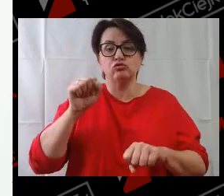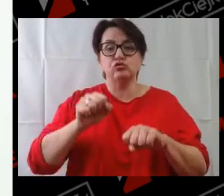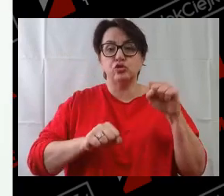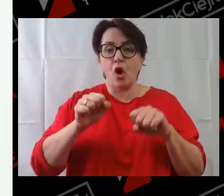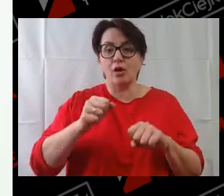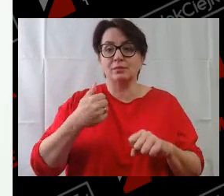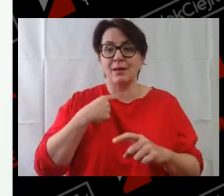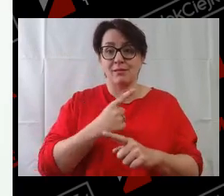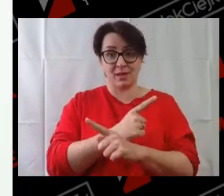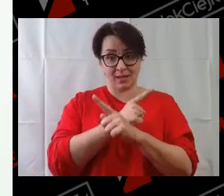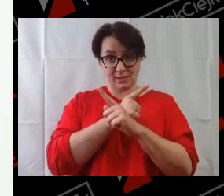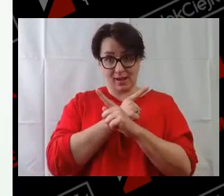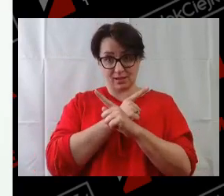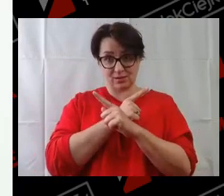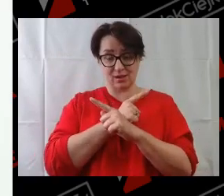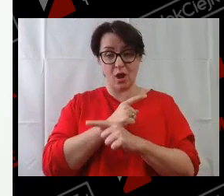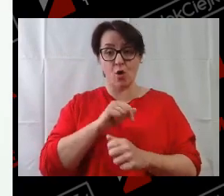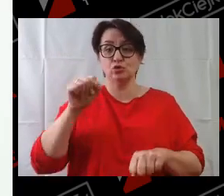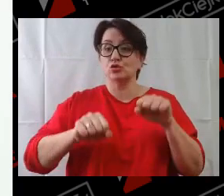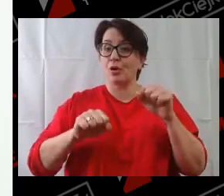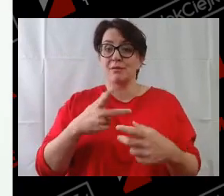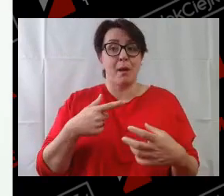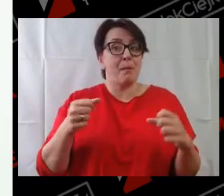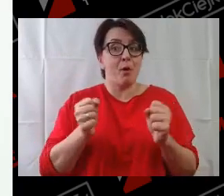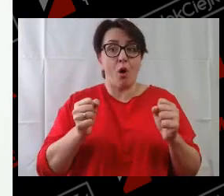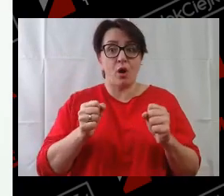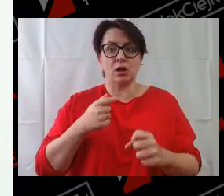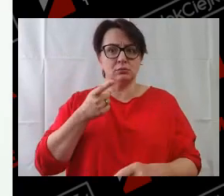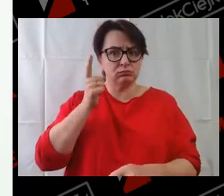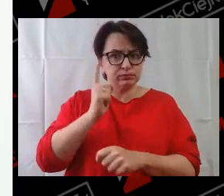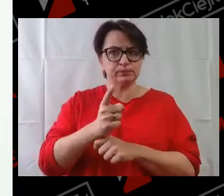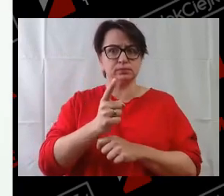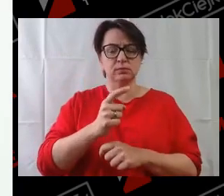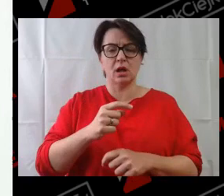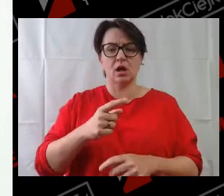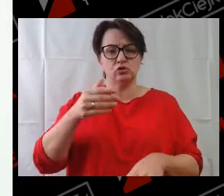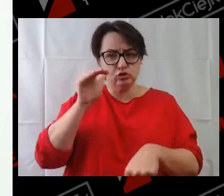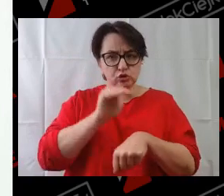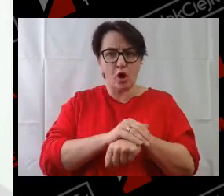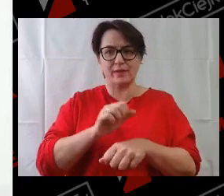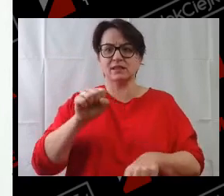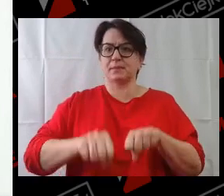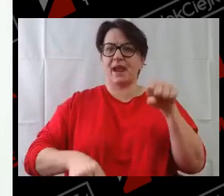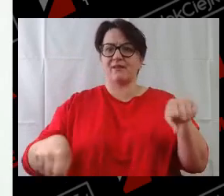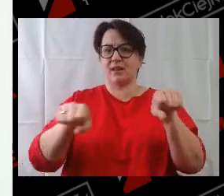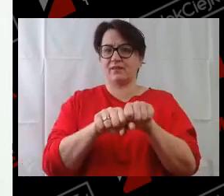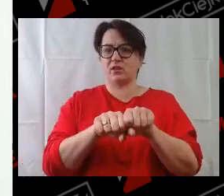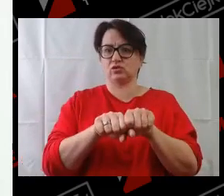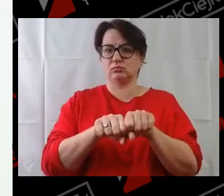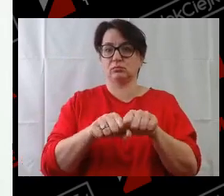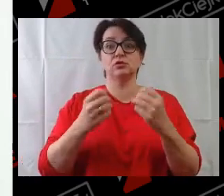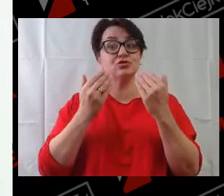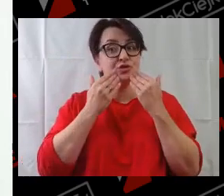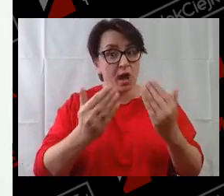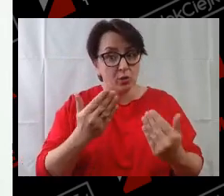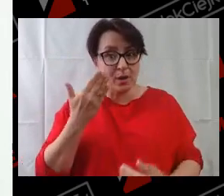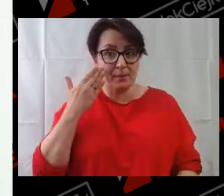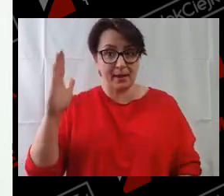zależne nie bał się Ross sądzić zgodnie ze sprawiedliwością Dziękuję bardzo